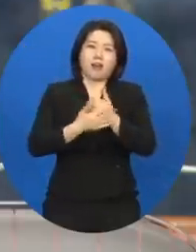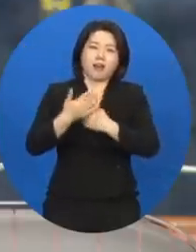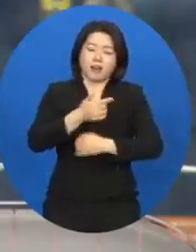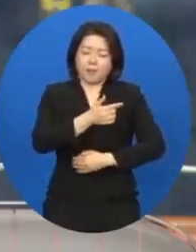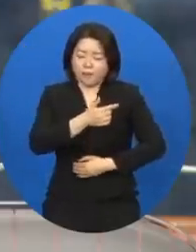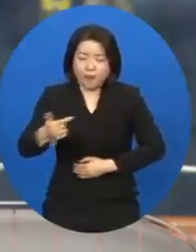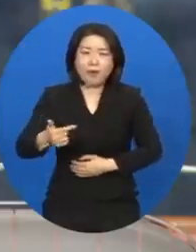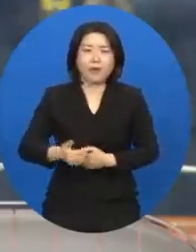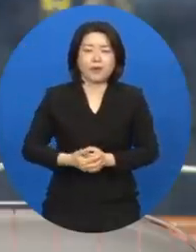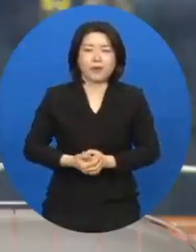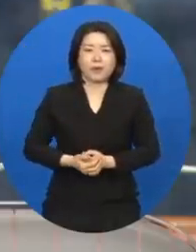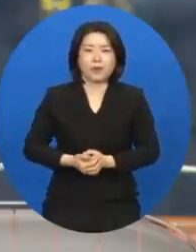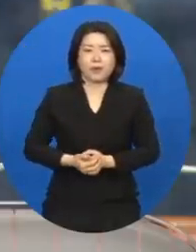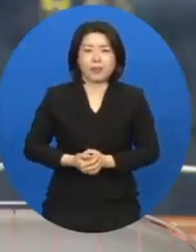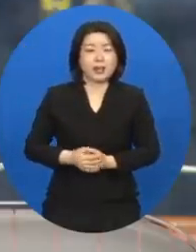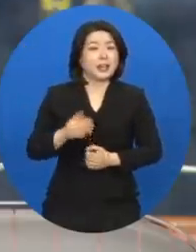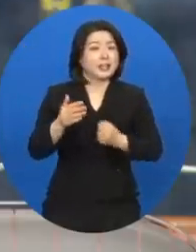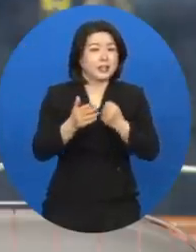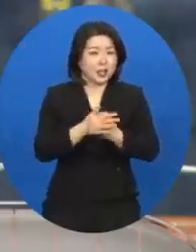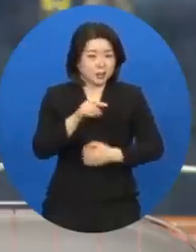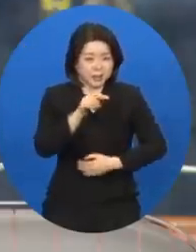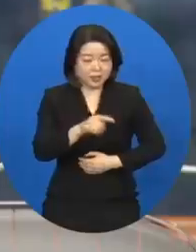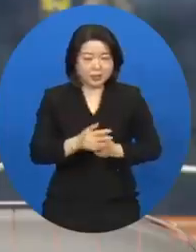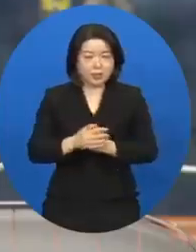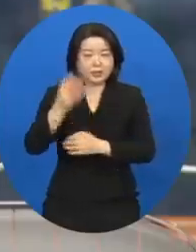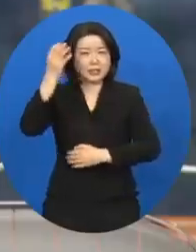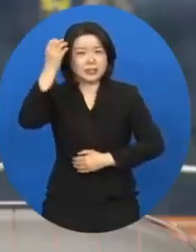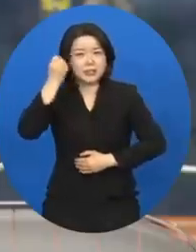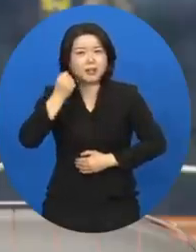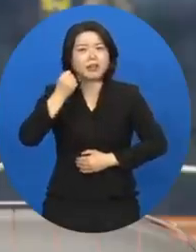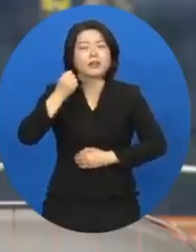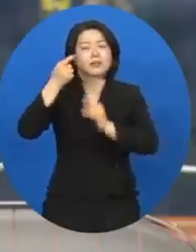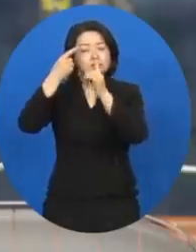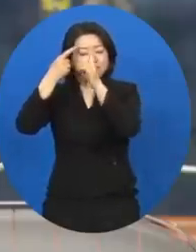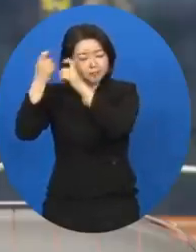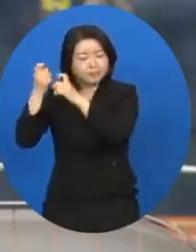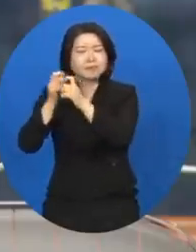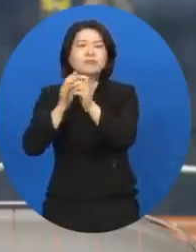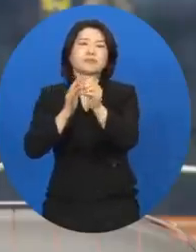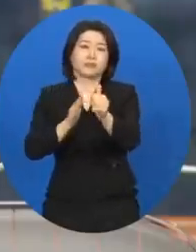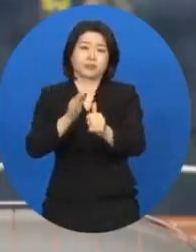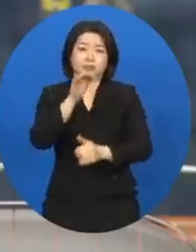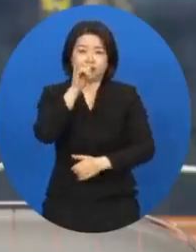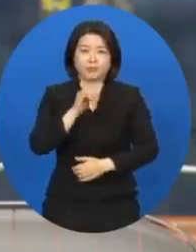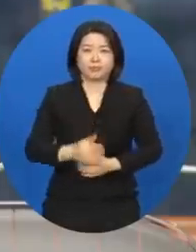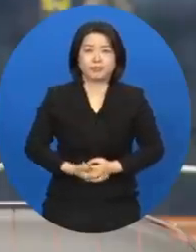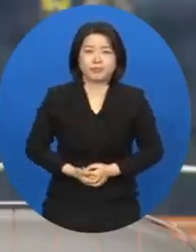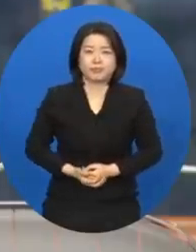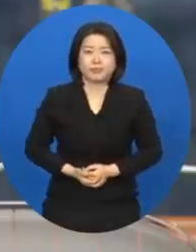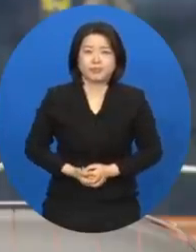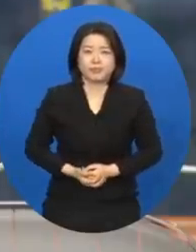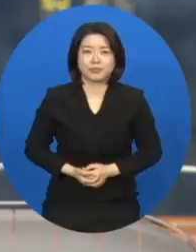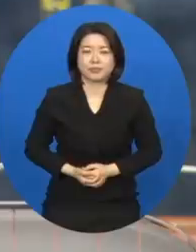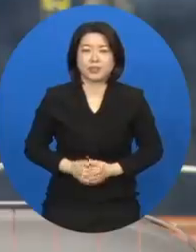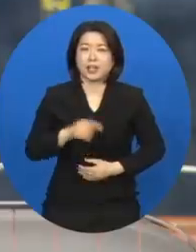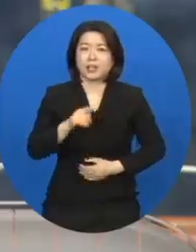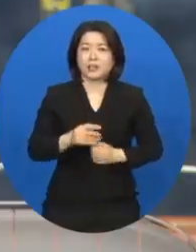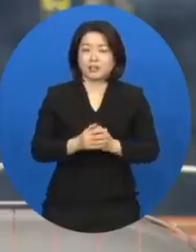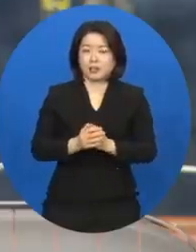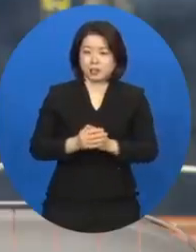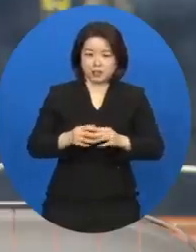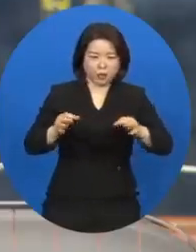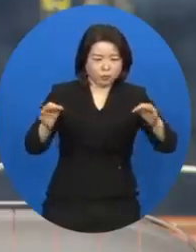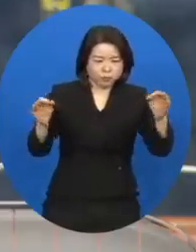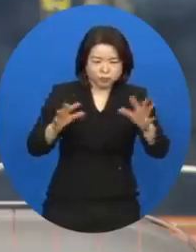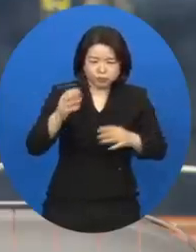컸어요. 그래서 그것을 기억하고 기념하자는 겁니다. 이게 금방 잃어버릴